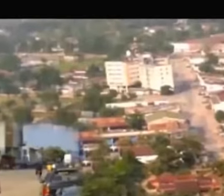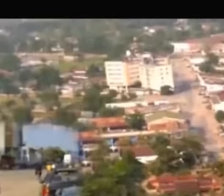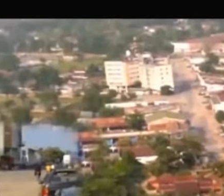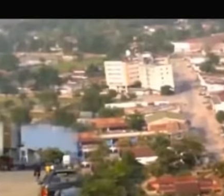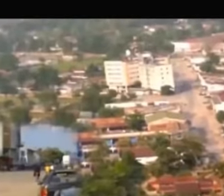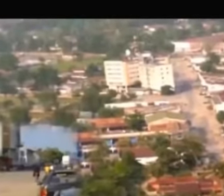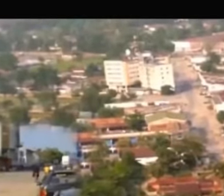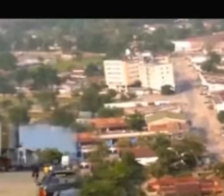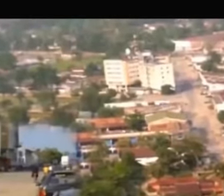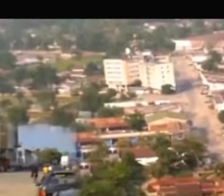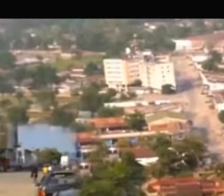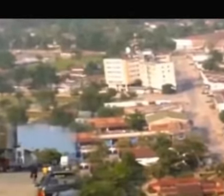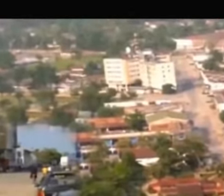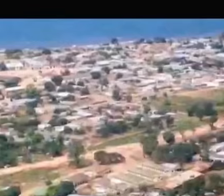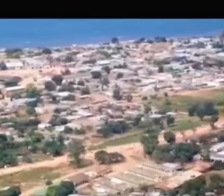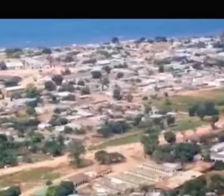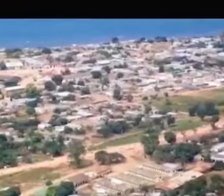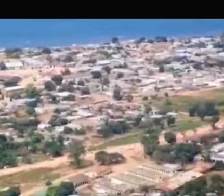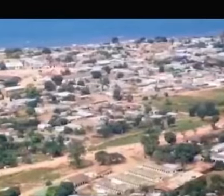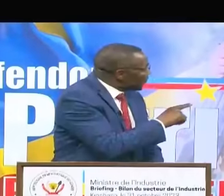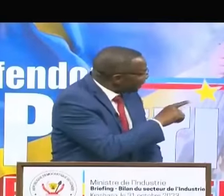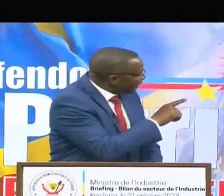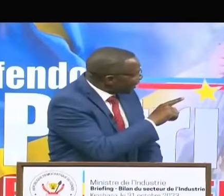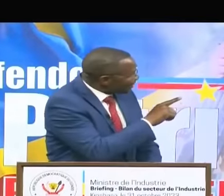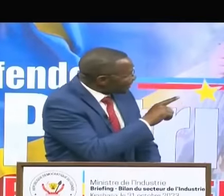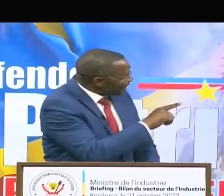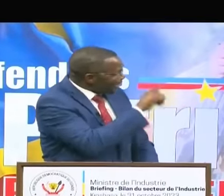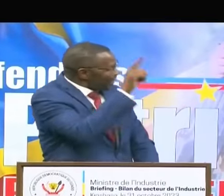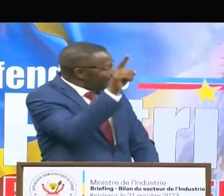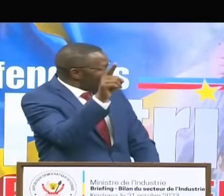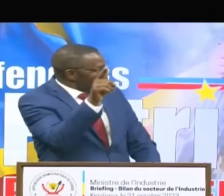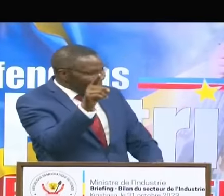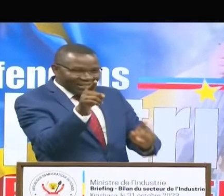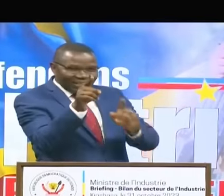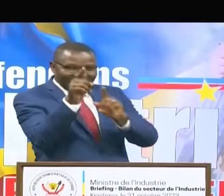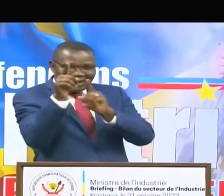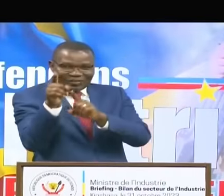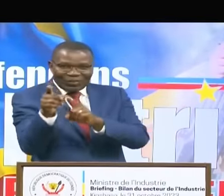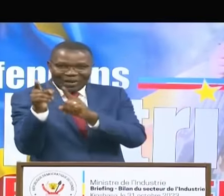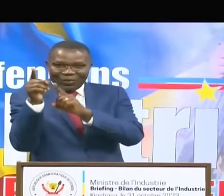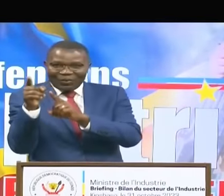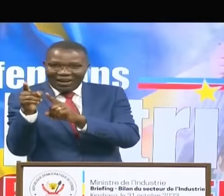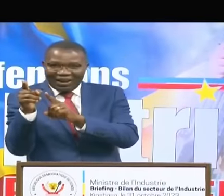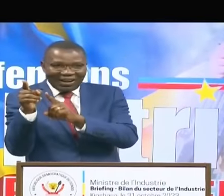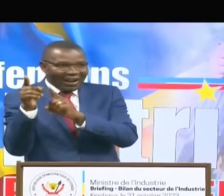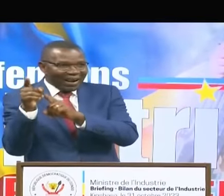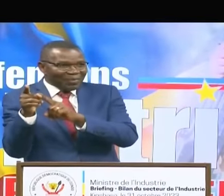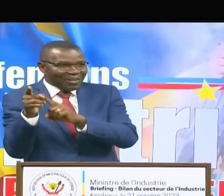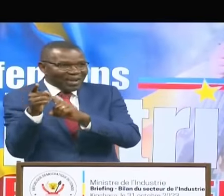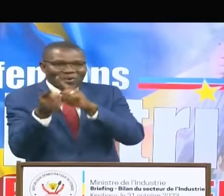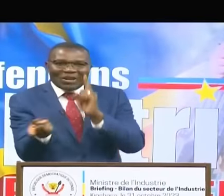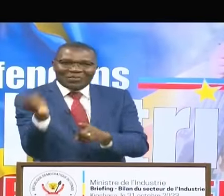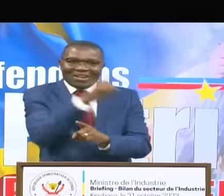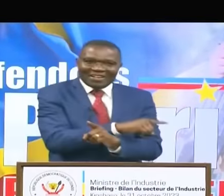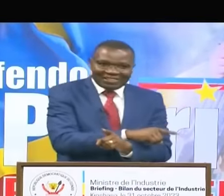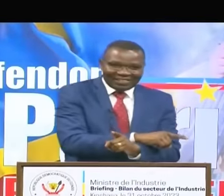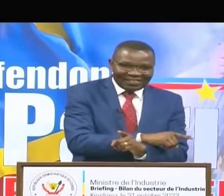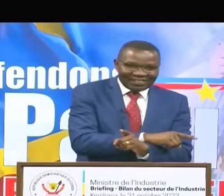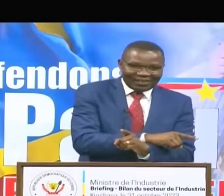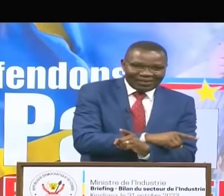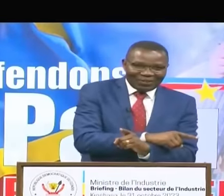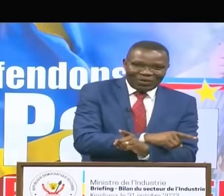Chine pour voir où est-ce que notre cuivre s'est rendu pour être transformé en câble et nous revenir